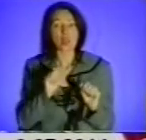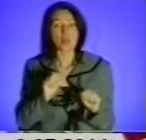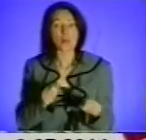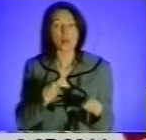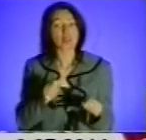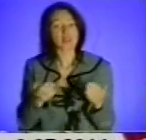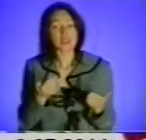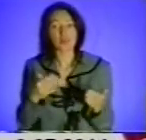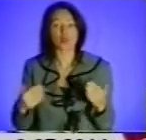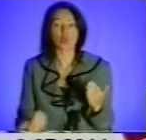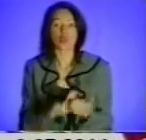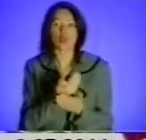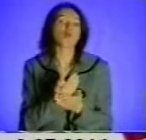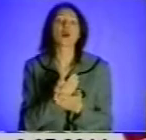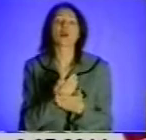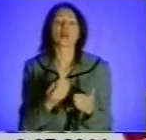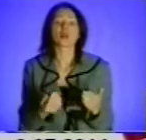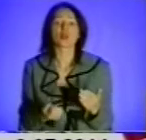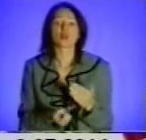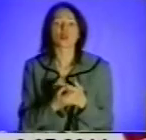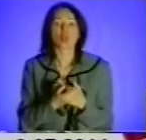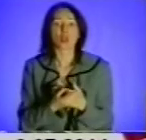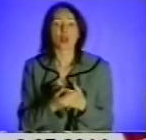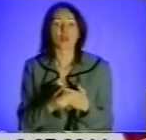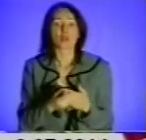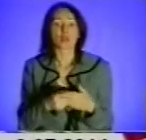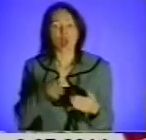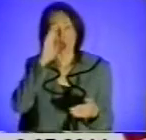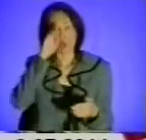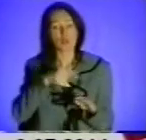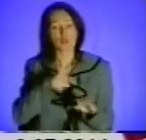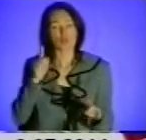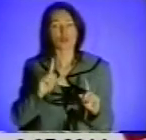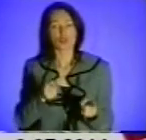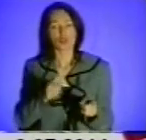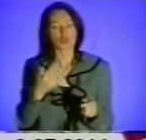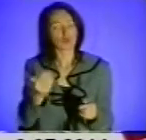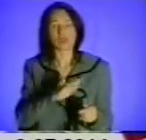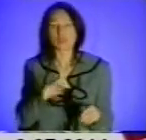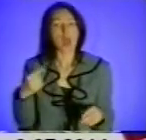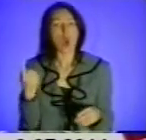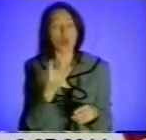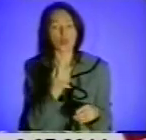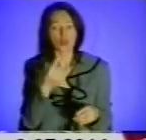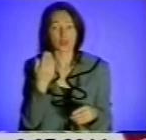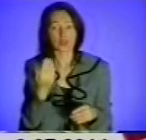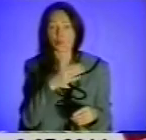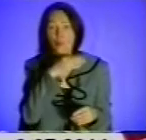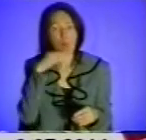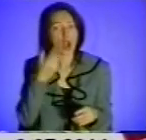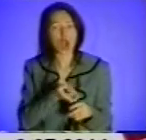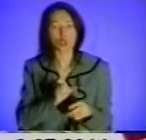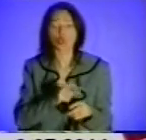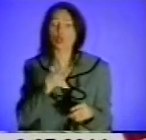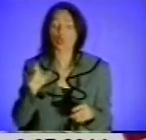нова струя в жили, і хлопці відчули дійсно, що вони не поодинокі, з ними багато дуже людей,